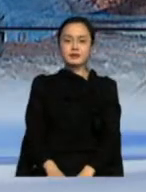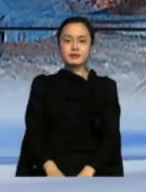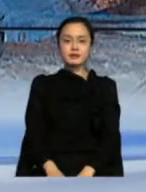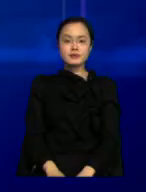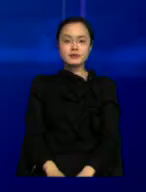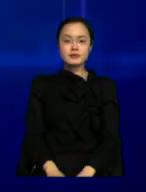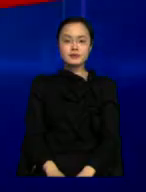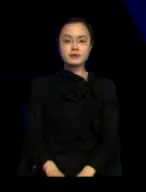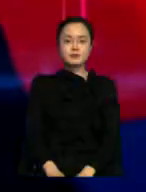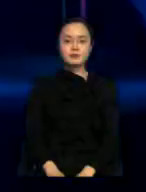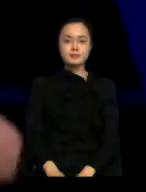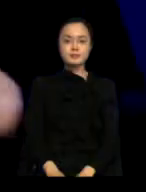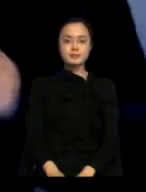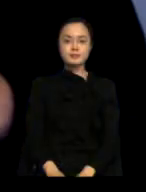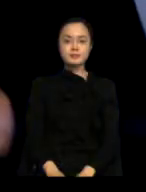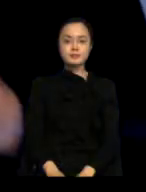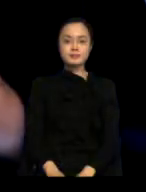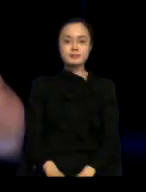입니다